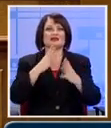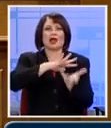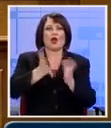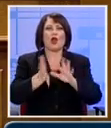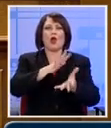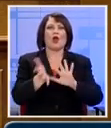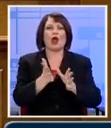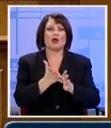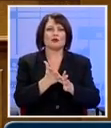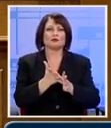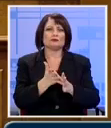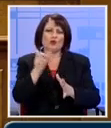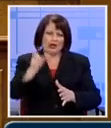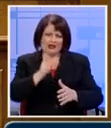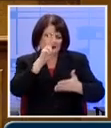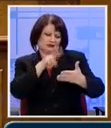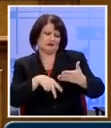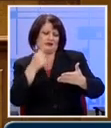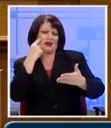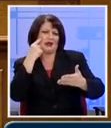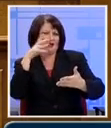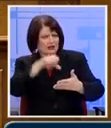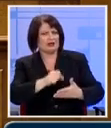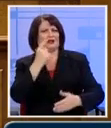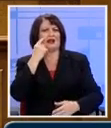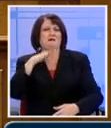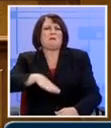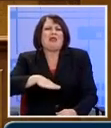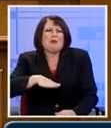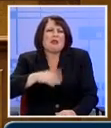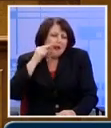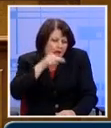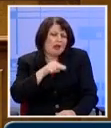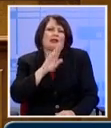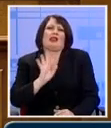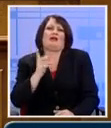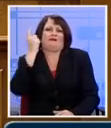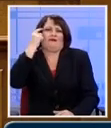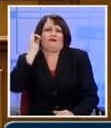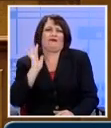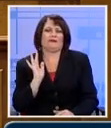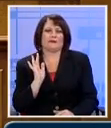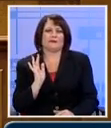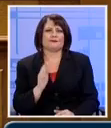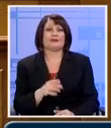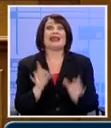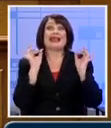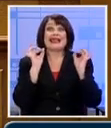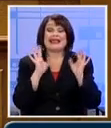αντιφάσεις, που τις διαβάζει ο καθένας, τις αναγνωρίζει και ένα μικρό παιδί. Σημασία έχει ότι κανείς δεν